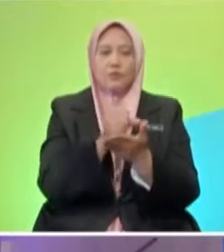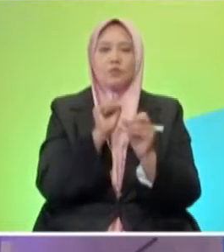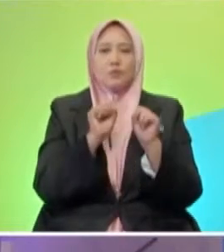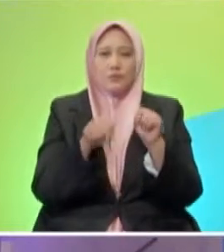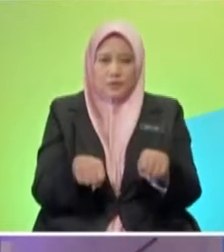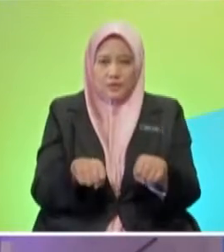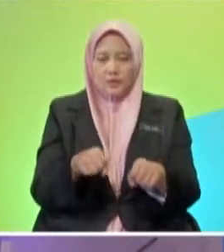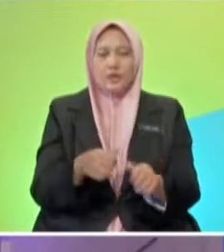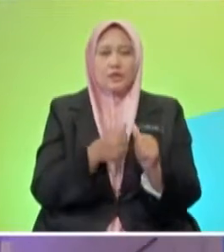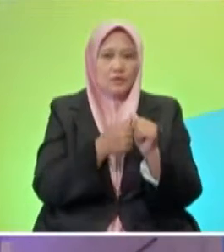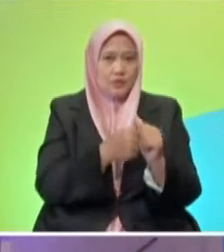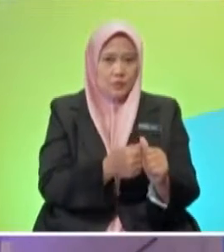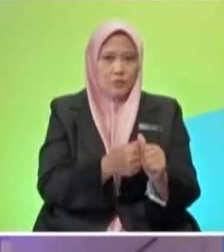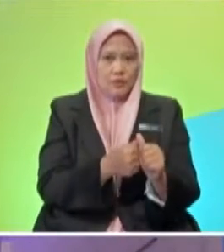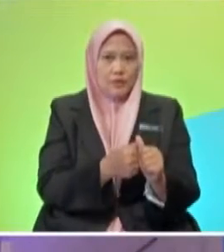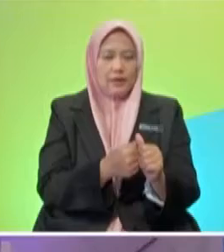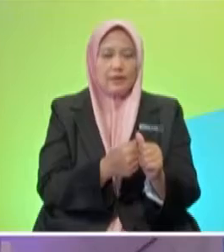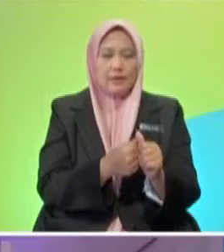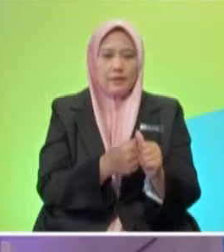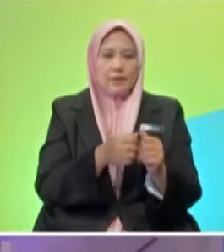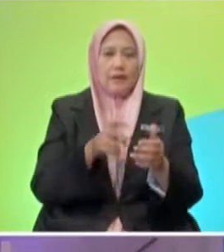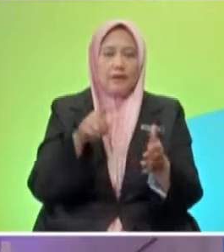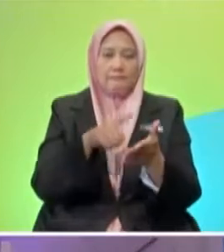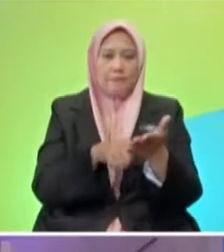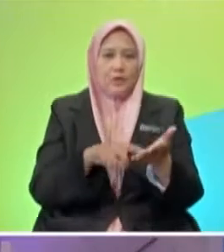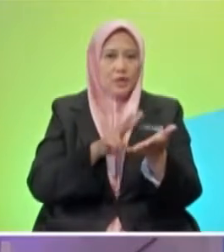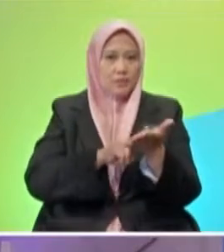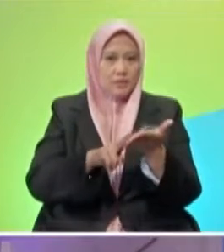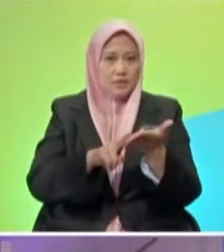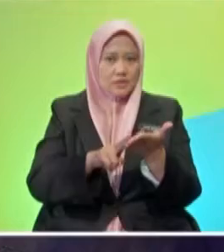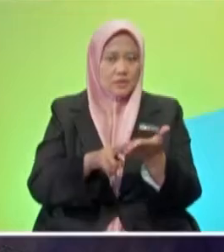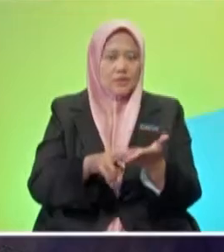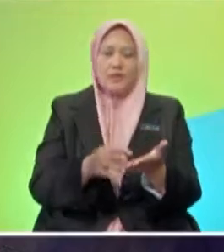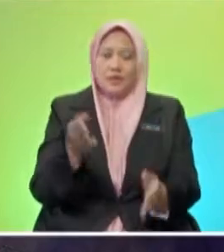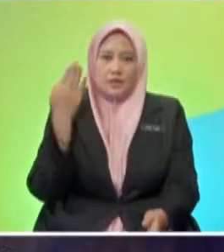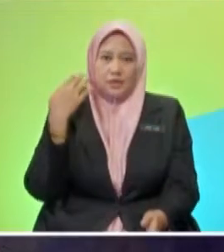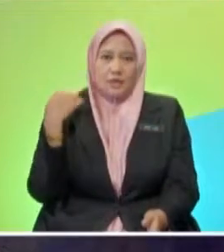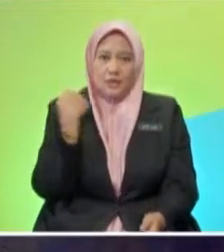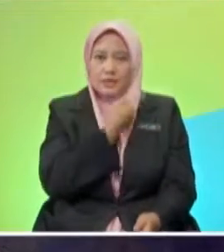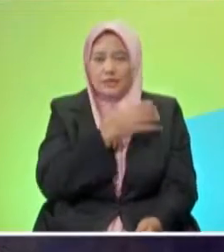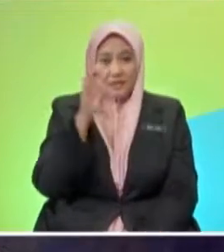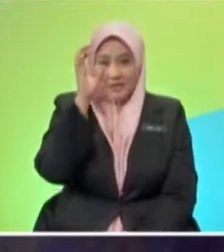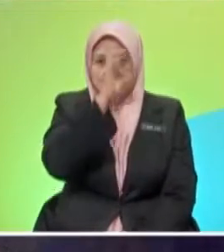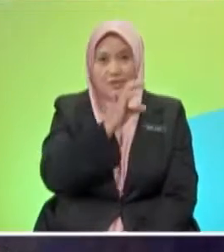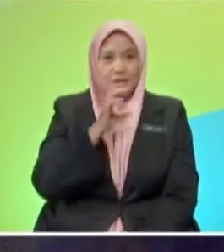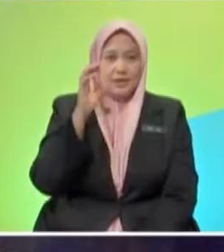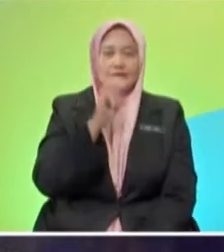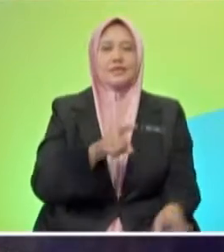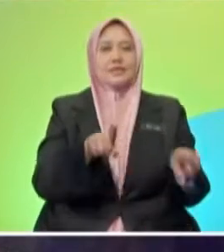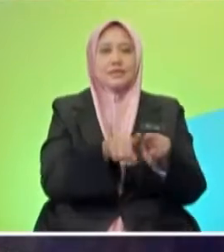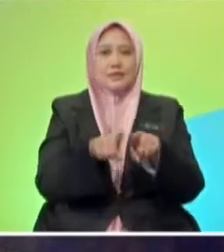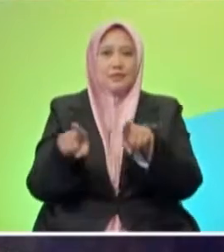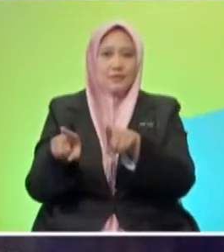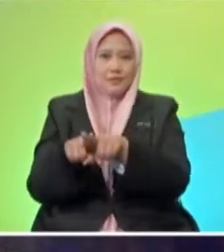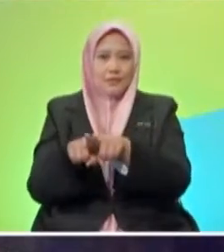baca atau kepentingan piramid makanan yang telah ashayna baca tadi jadi Jun sama kita cari job ah